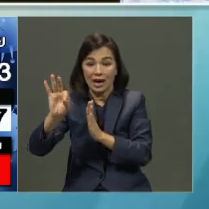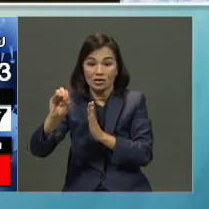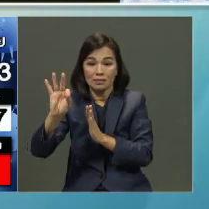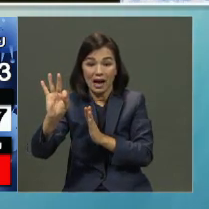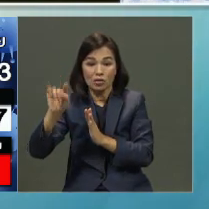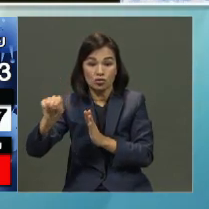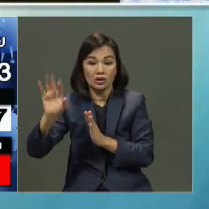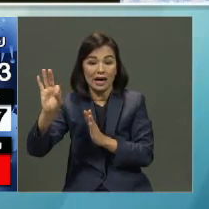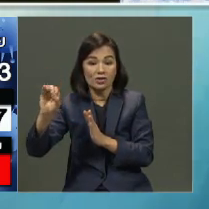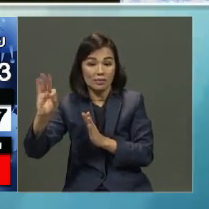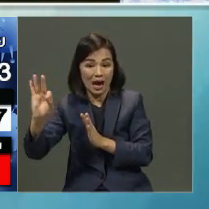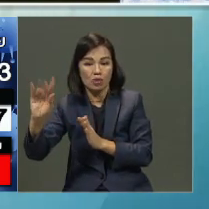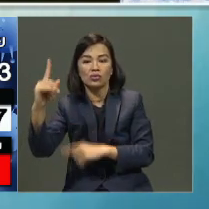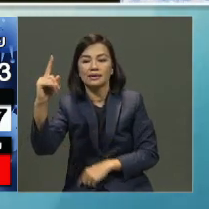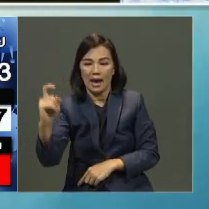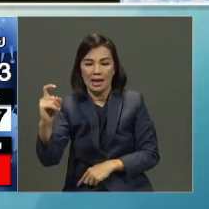99.99%